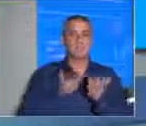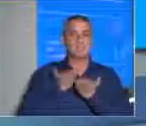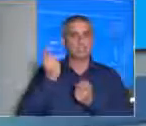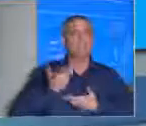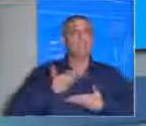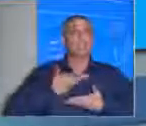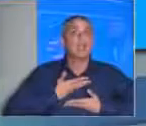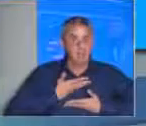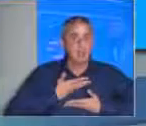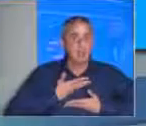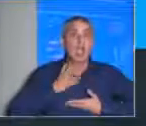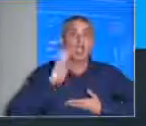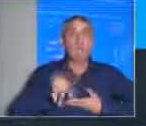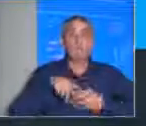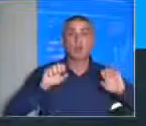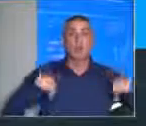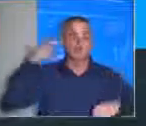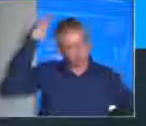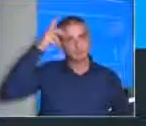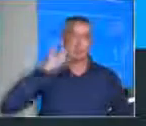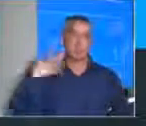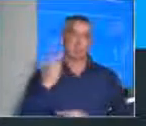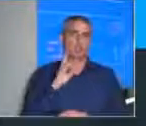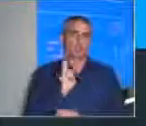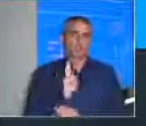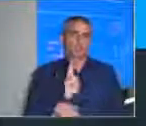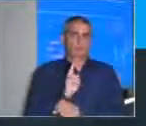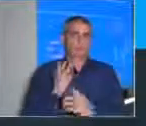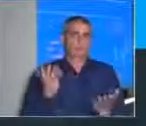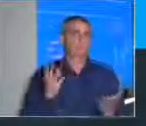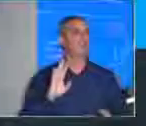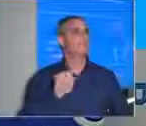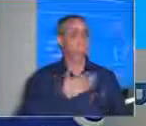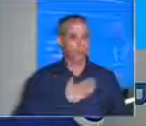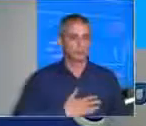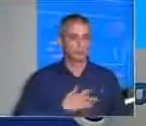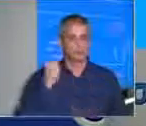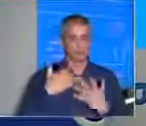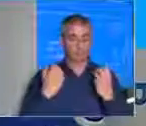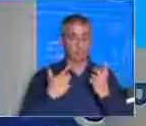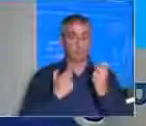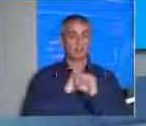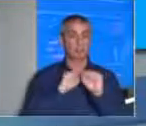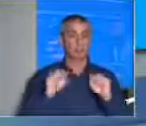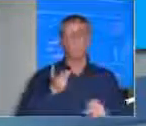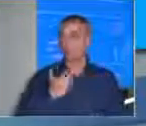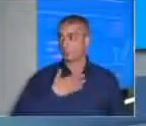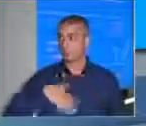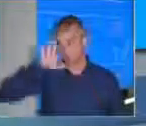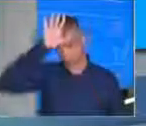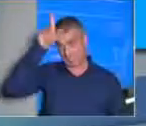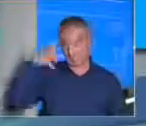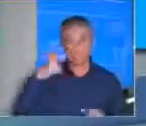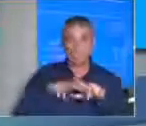שהיא זוכה לו, אפילו מנשיא טראמפ, צריך להיות הרבה יותר מלטף. אבל אם רוצים שהיא תתפרק... זאת כל הבעיה, אתה רוצה שאיראן